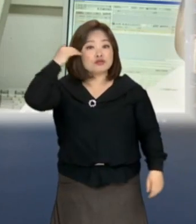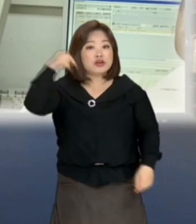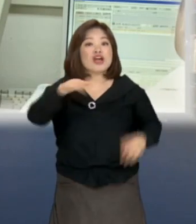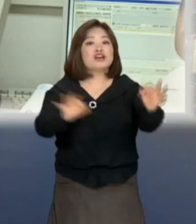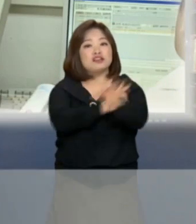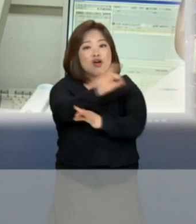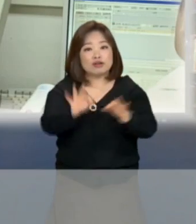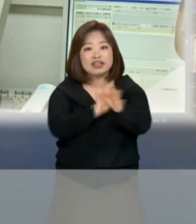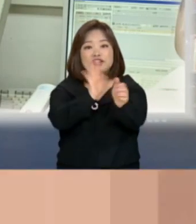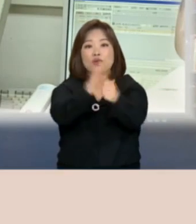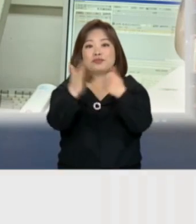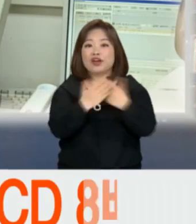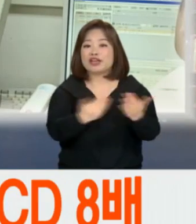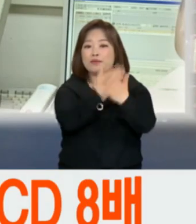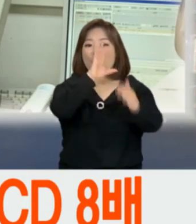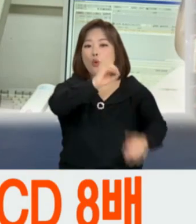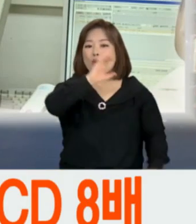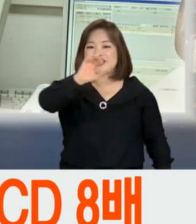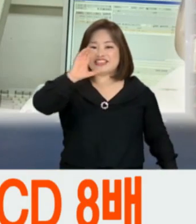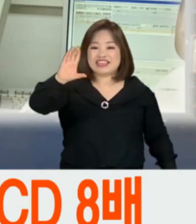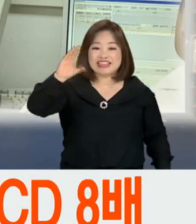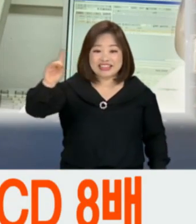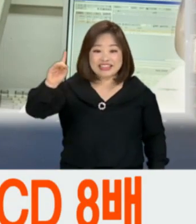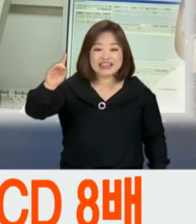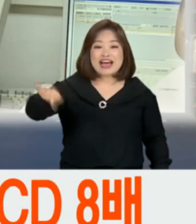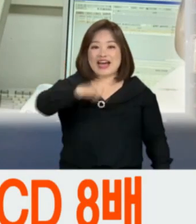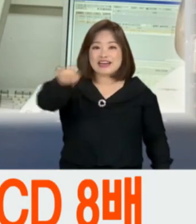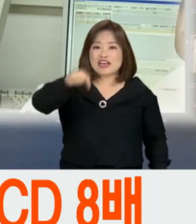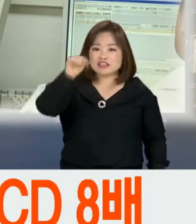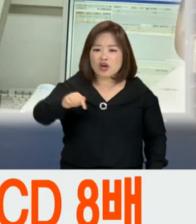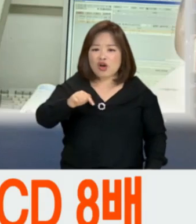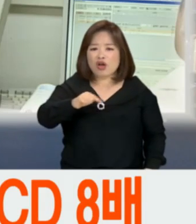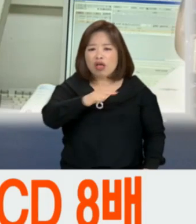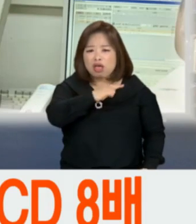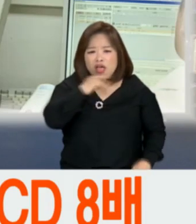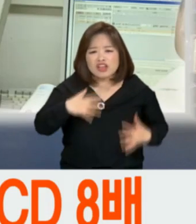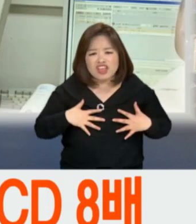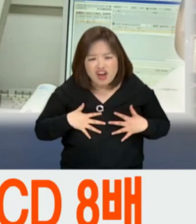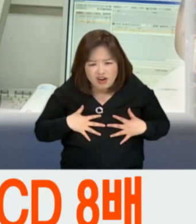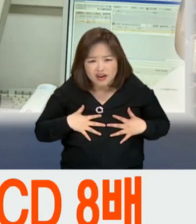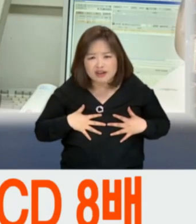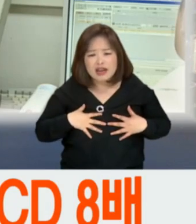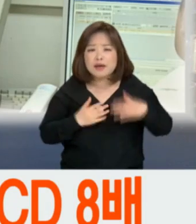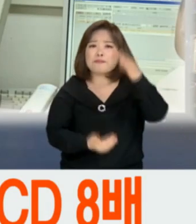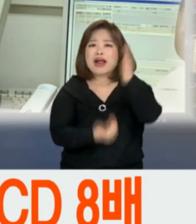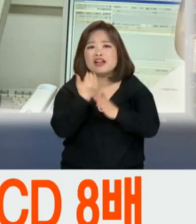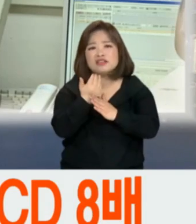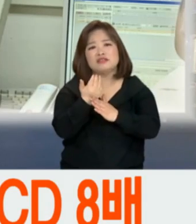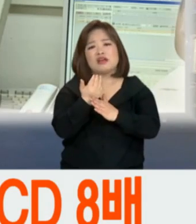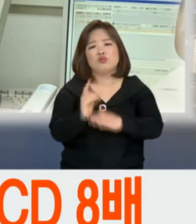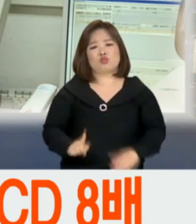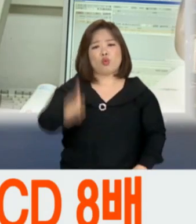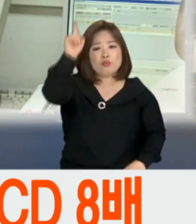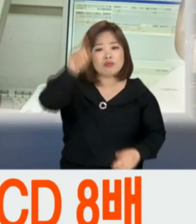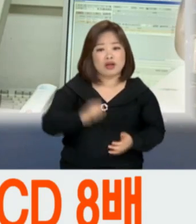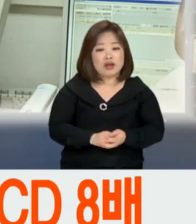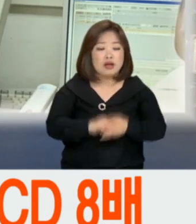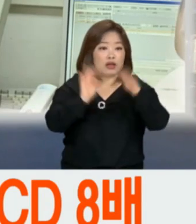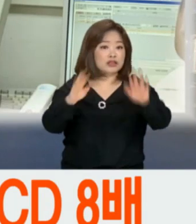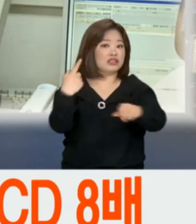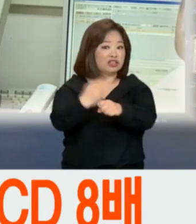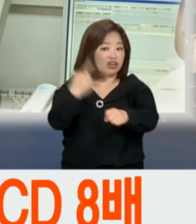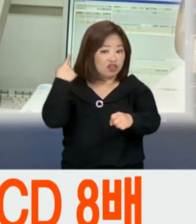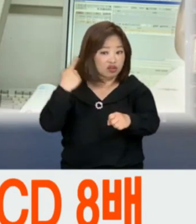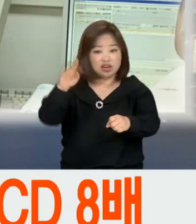우리나라는 경제협력개발기구 OECD 국가 가운데 결핵 발생 1위입니다. 다행히 해마다 환자가 줄어 지난해